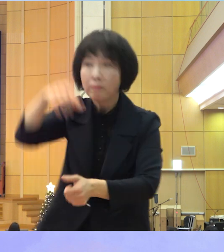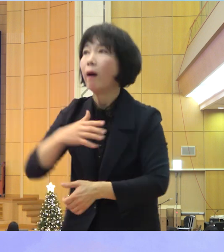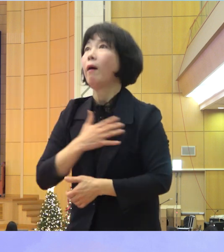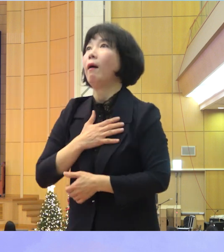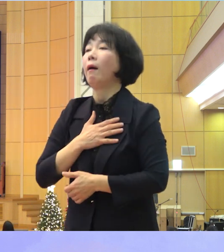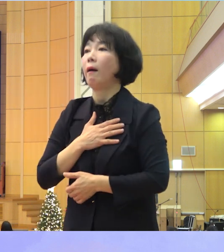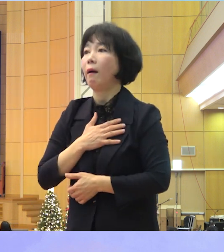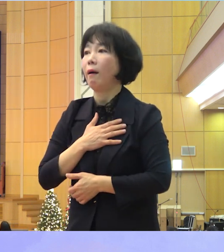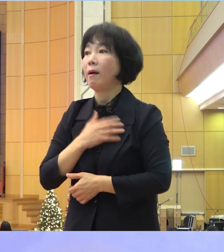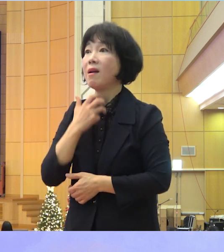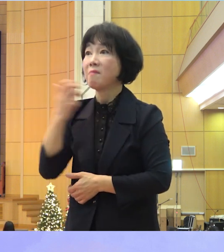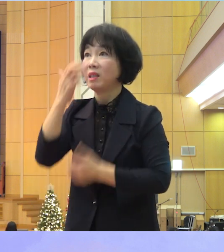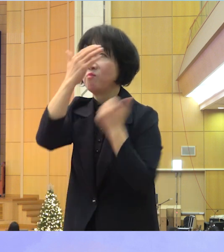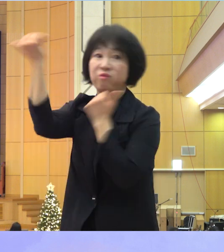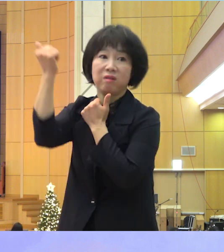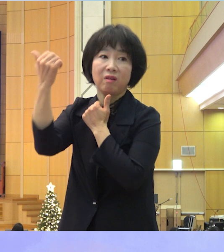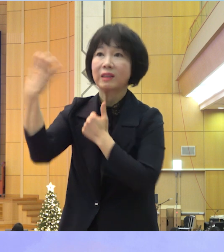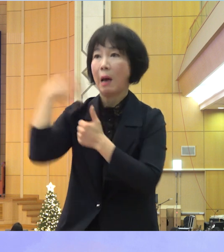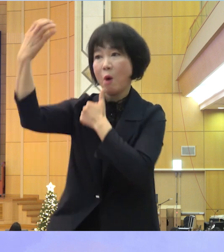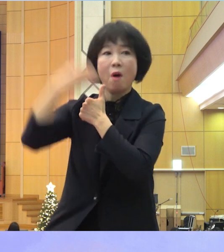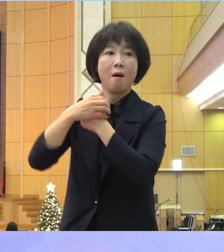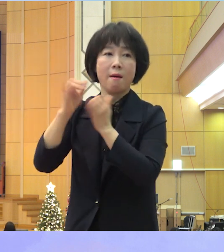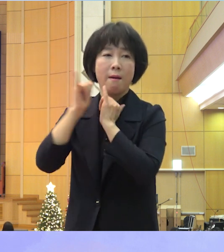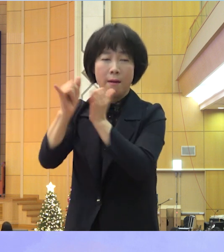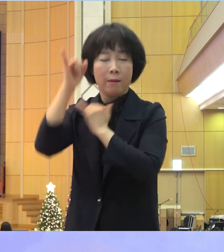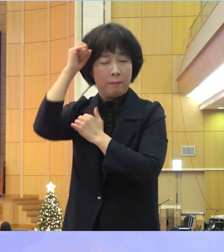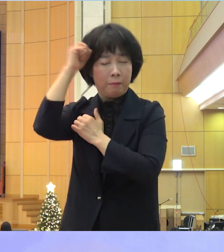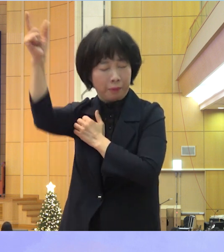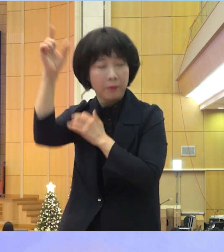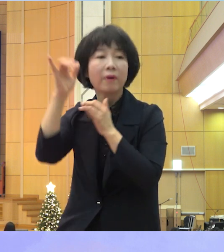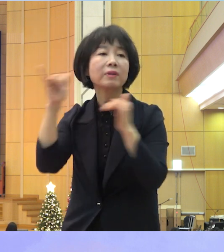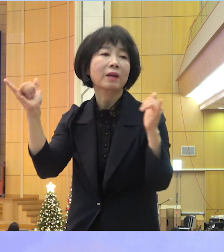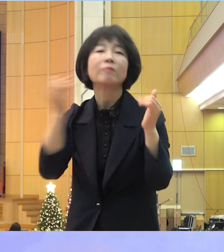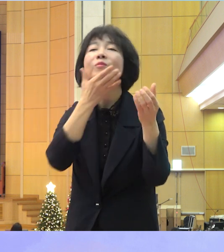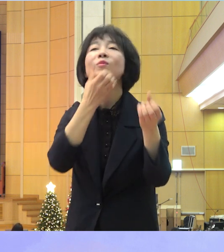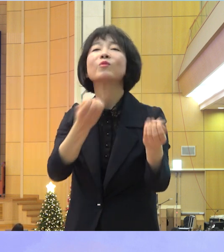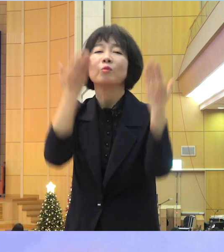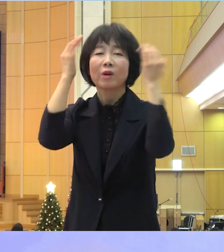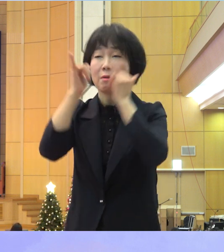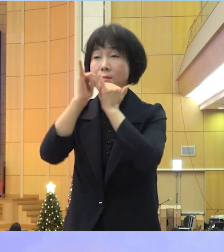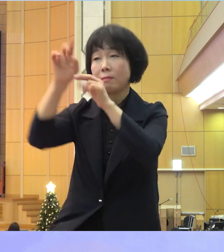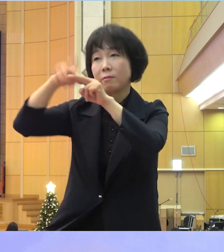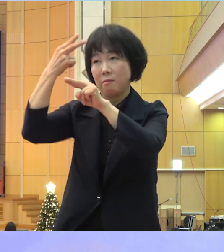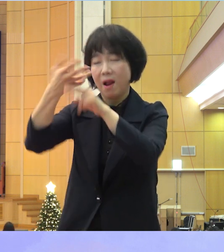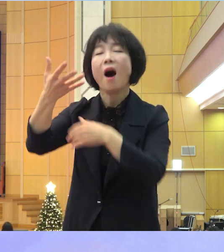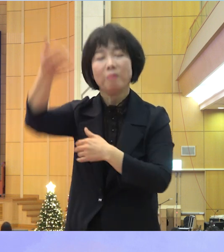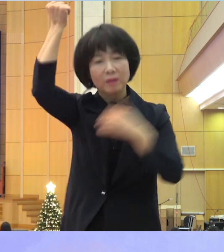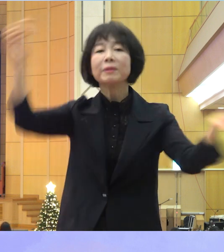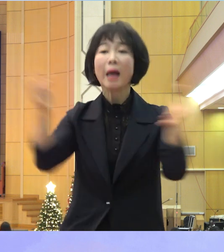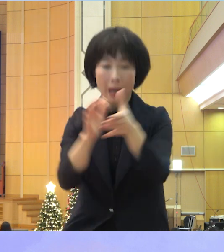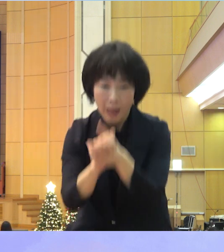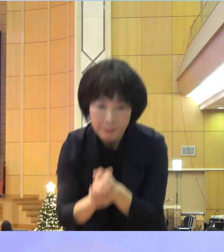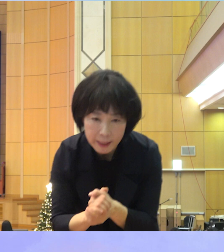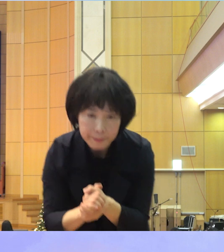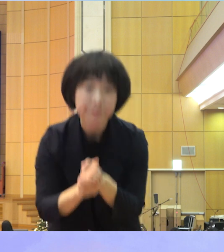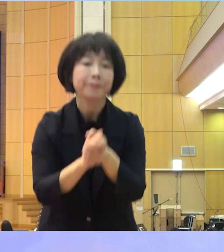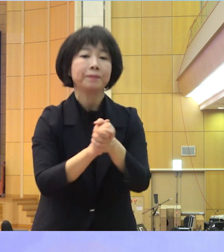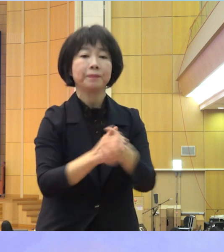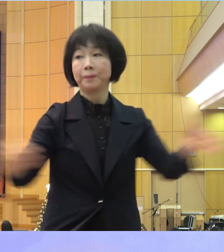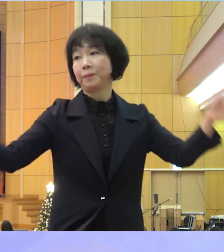모세는 80살에 하나님께 부름을 받았기 때문에 위대한 자가 되고 하늘나라에서 영원히 복 있는 사람이 되었다는 것입니다.